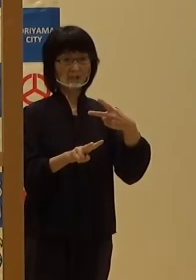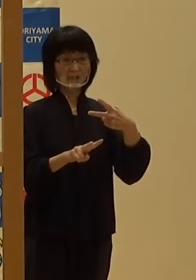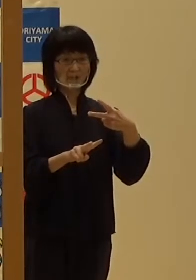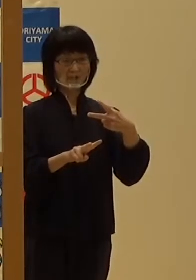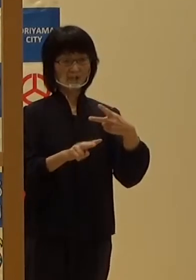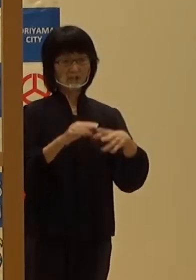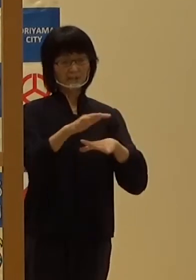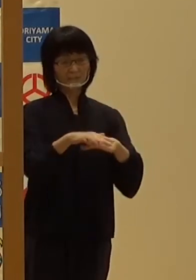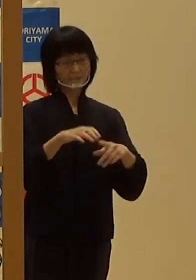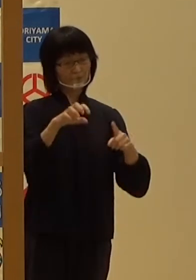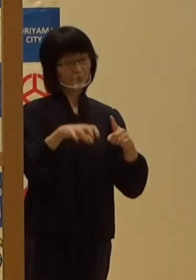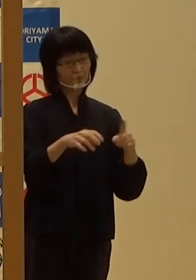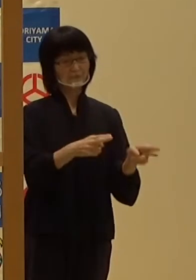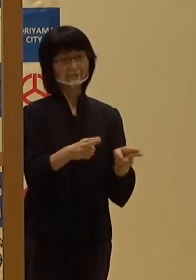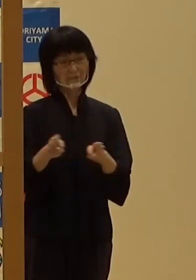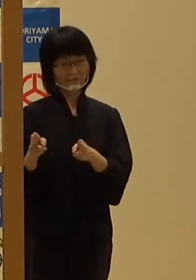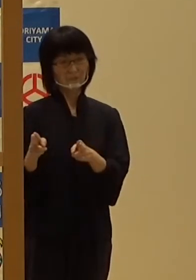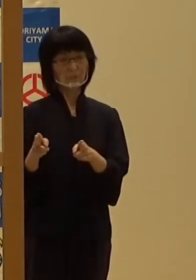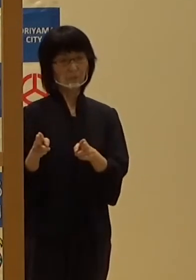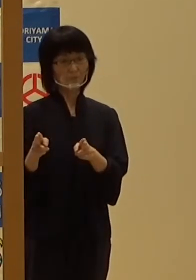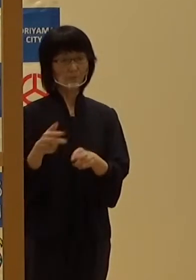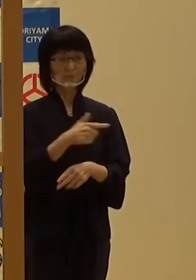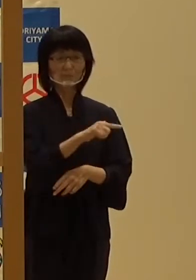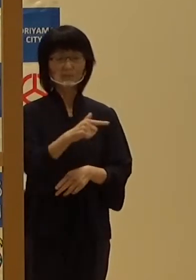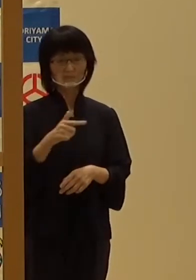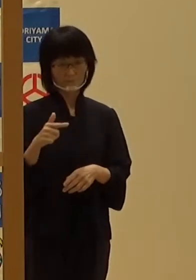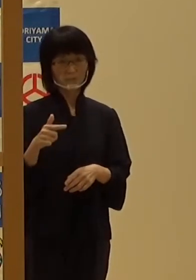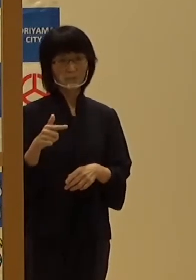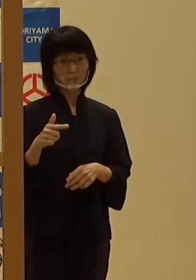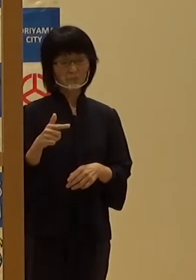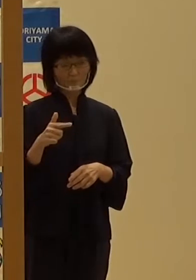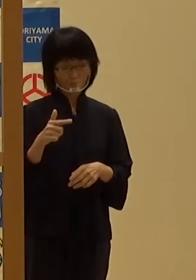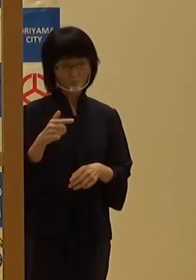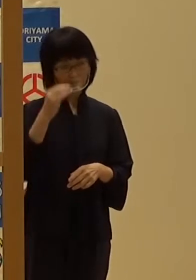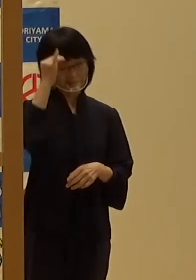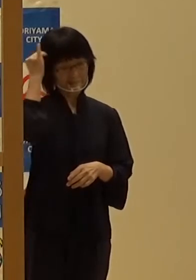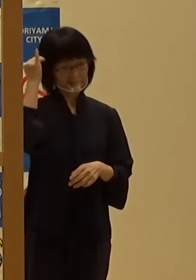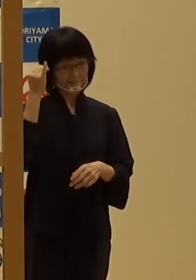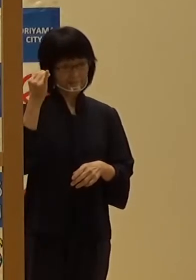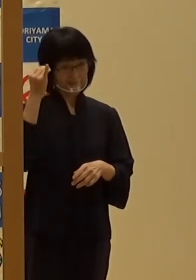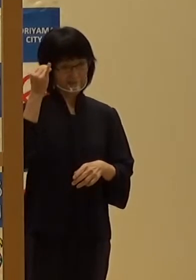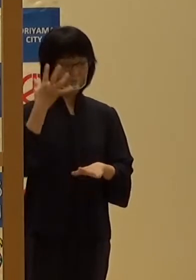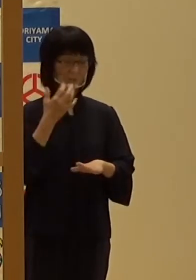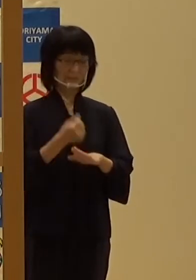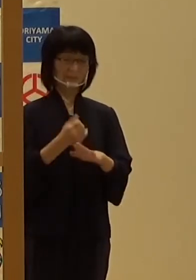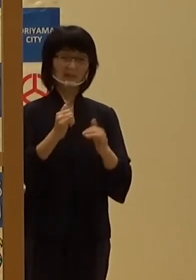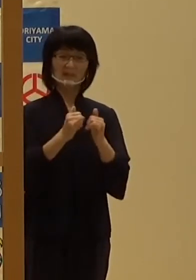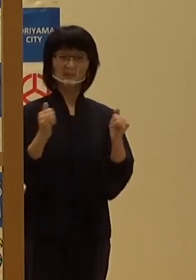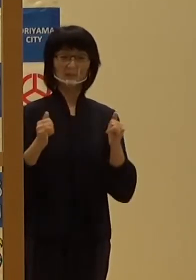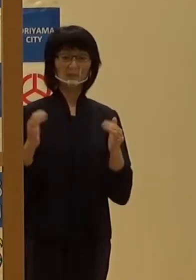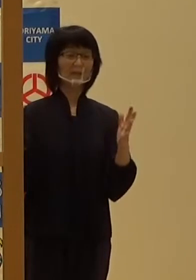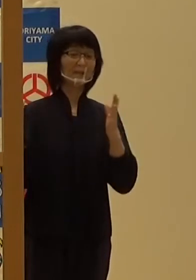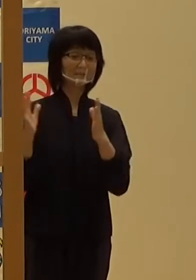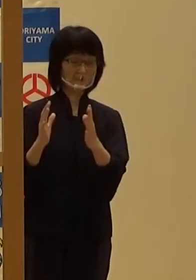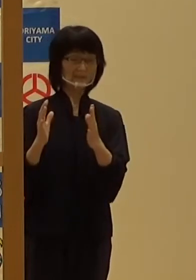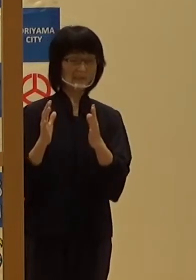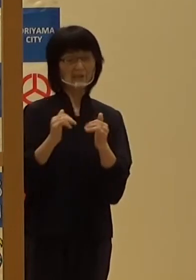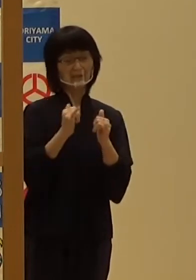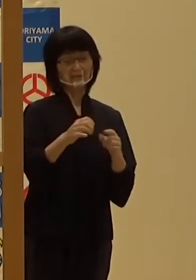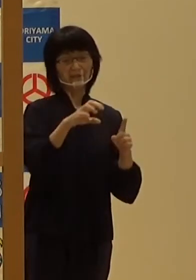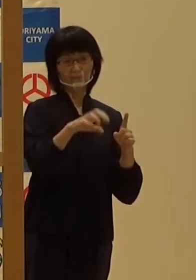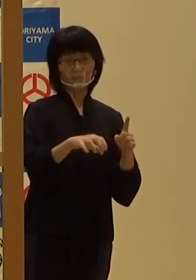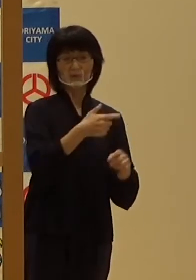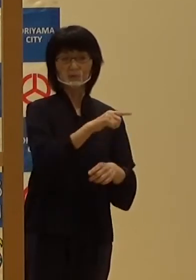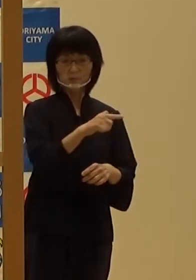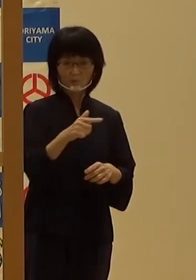都市公園制度や企業家系統に精通いたしました外部有識者からなります海青山公園